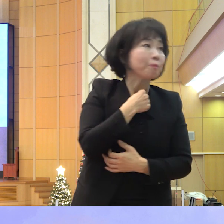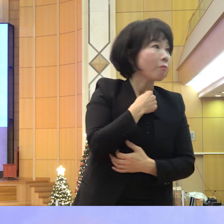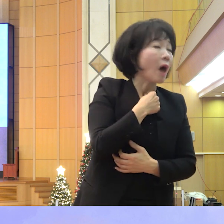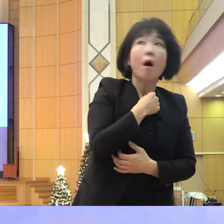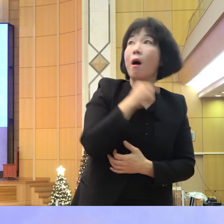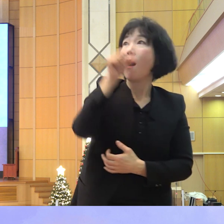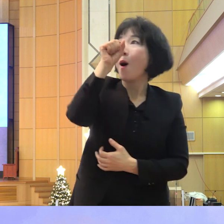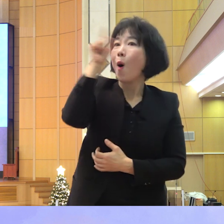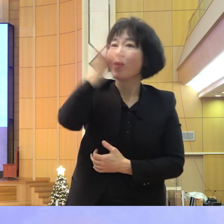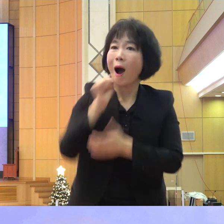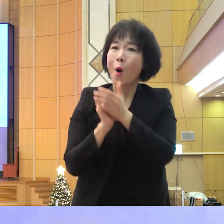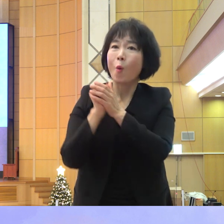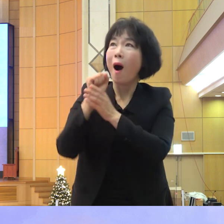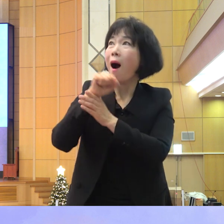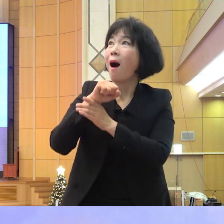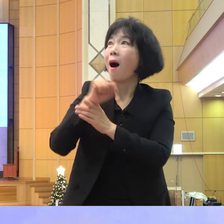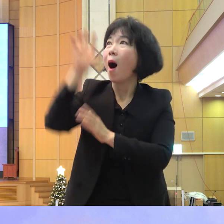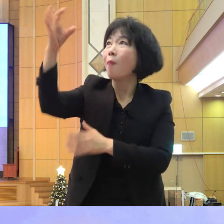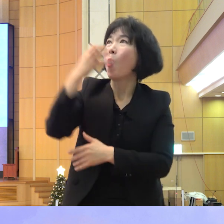거잖아요. 예?